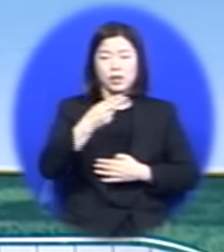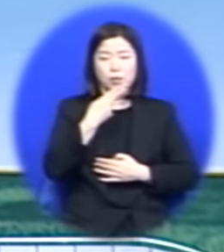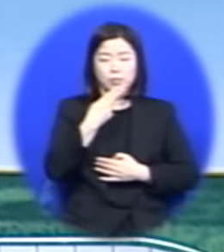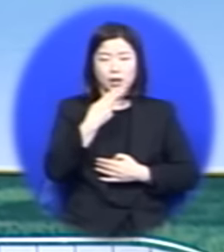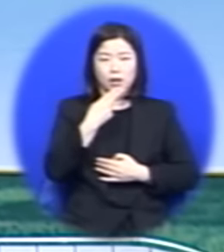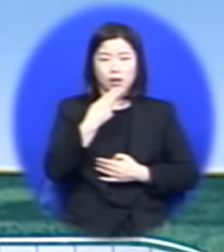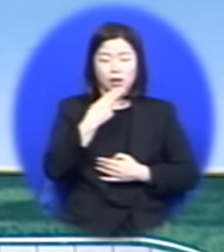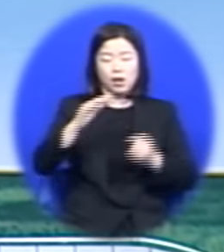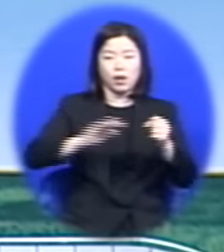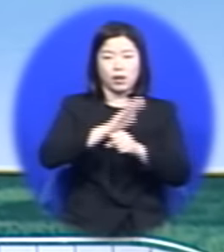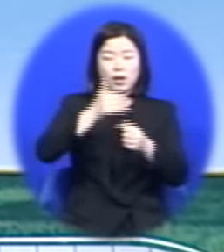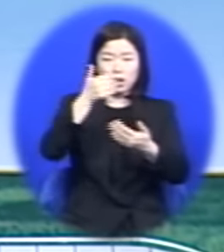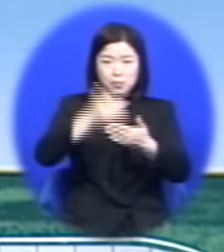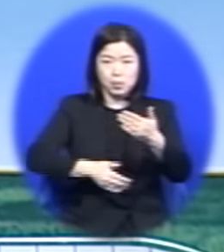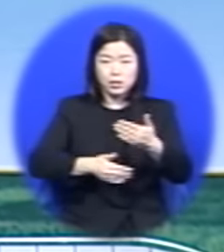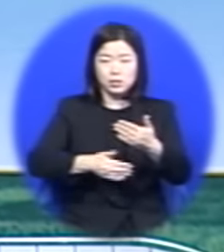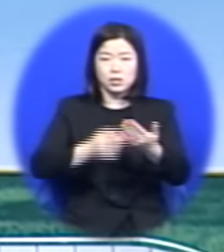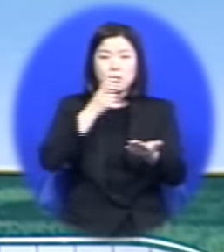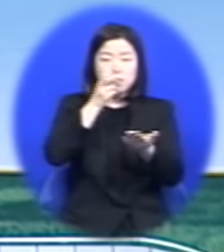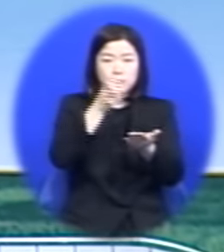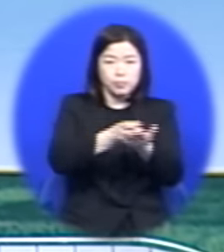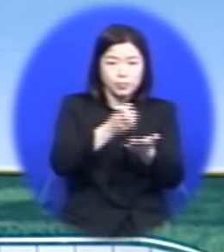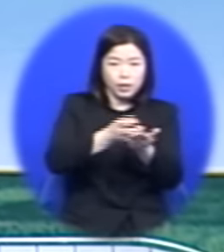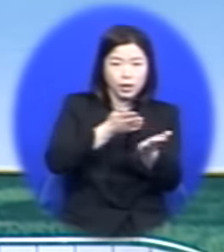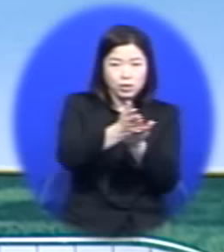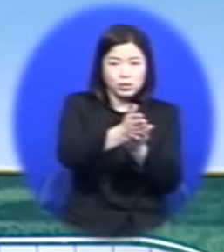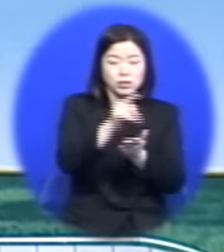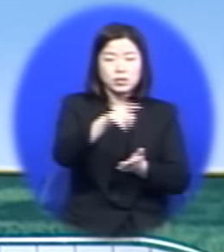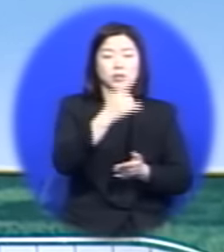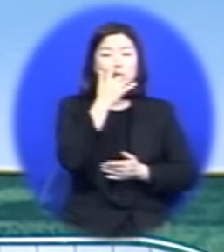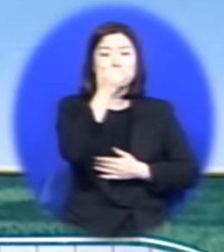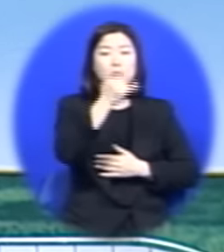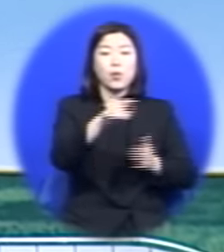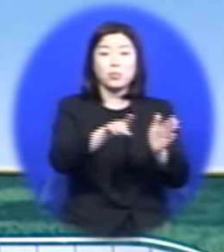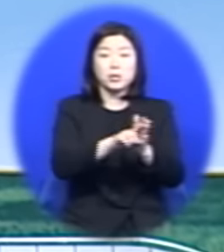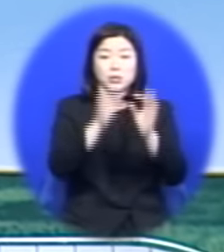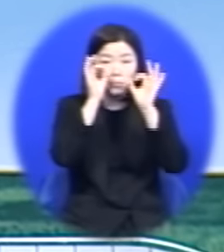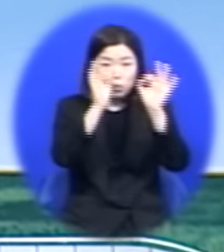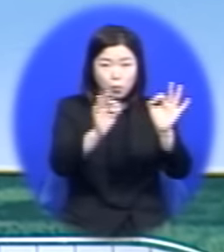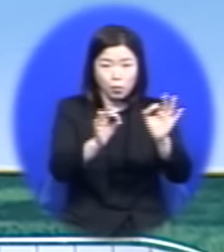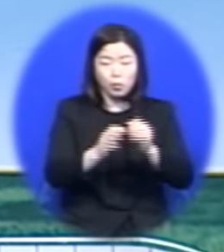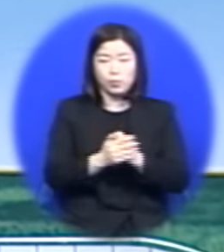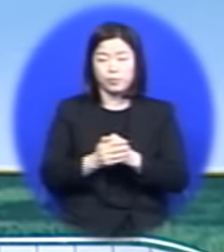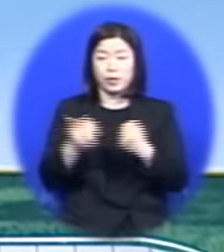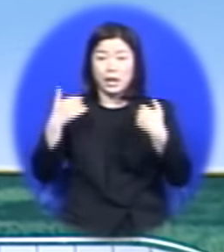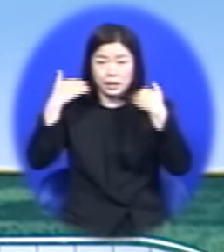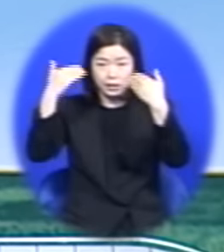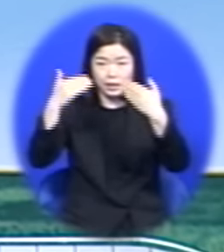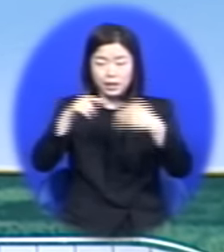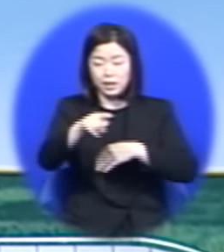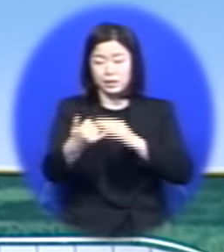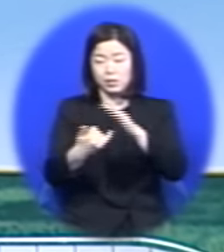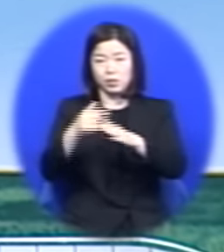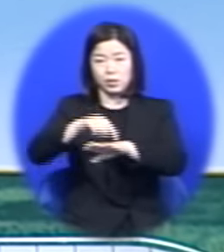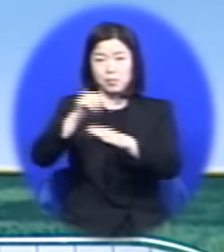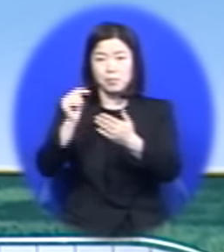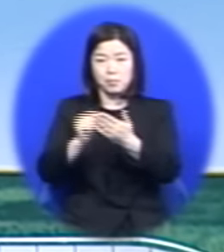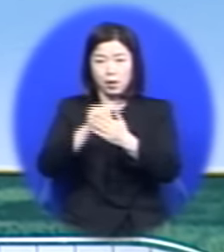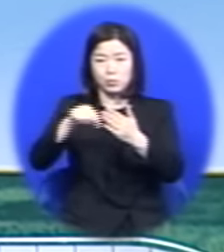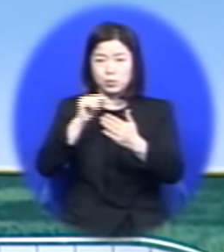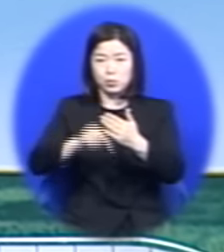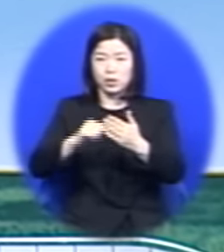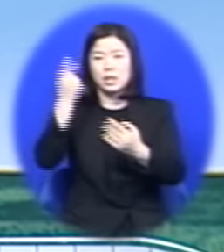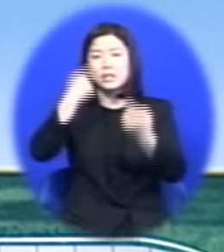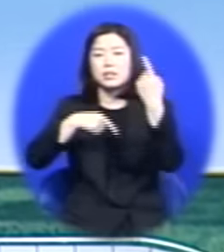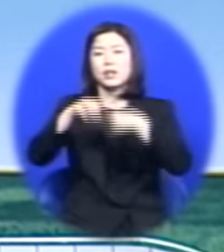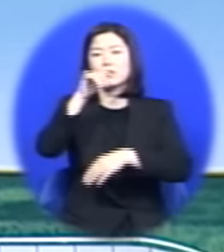사랑이 빠진 율법주의에 빠져있는 그 부모의 믿음을 보고 그 어린아이의 마음에는 상처가 생긴